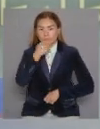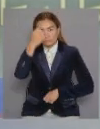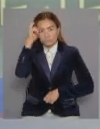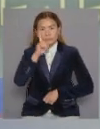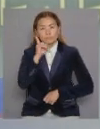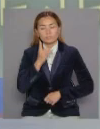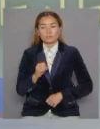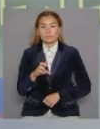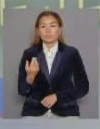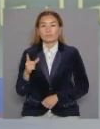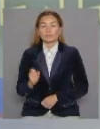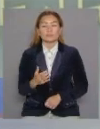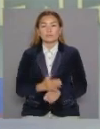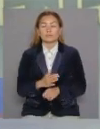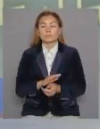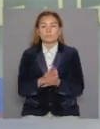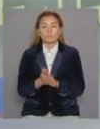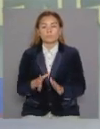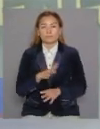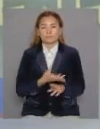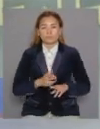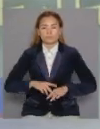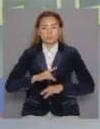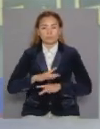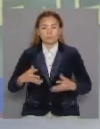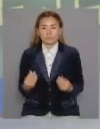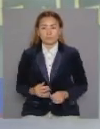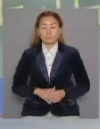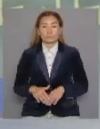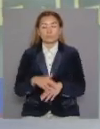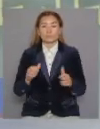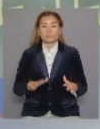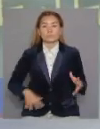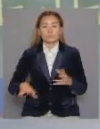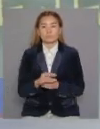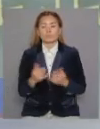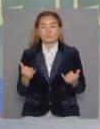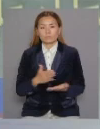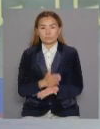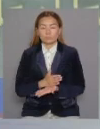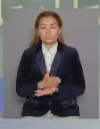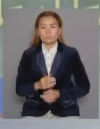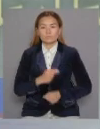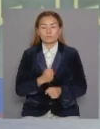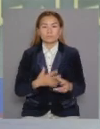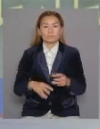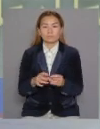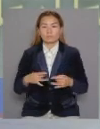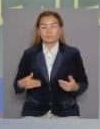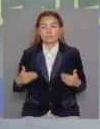молодежи села Римбаза, которые организовали это мероприятие. Да благословит вас Аллах за то, что вы делаете. Всех с